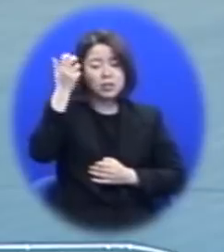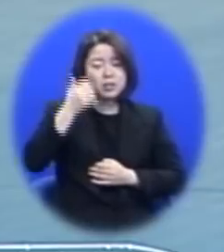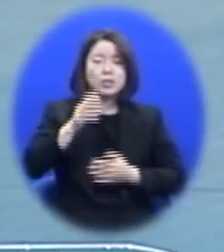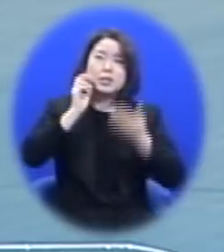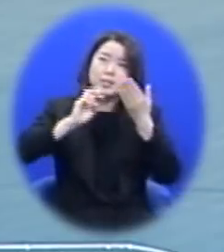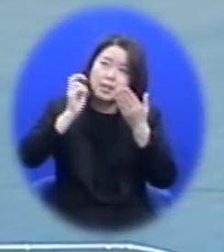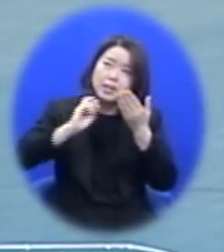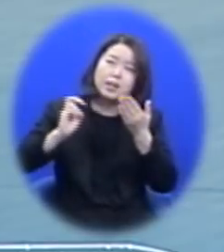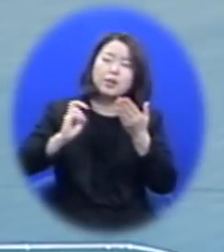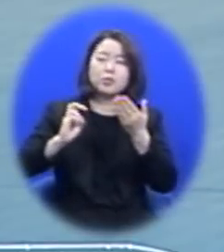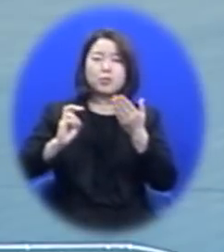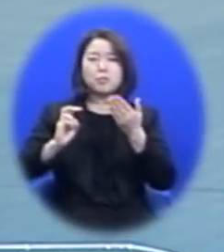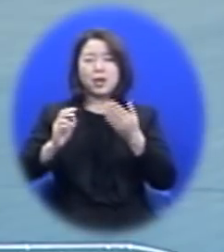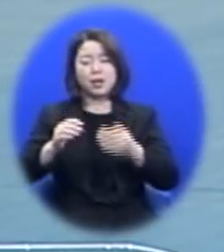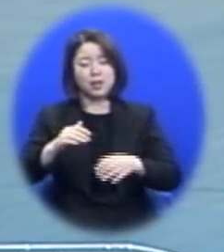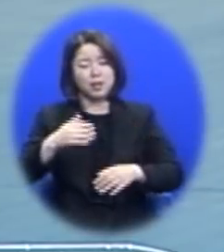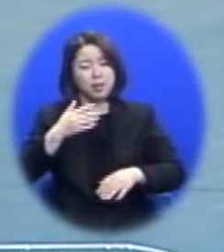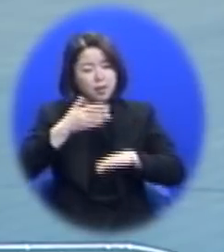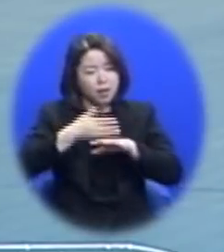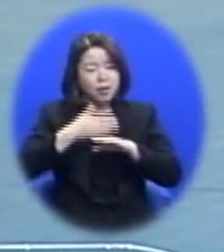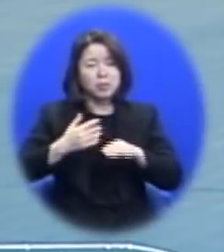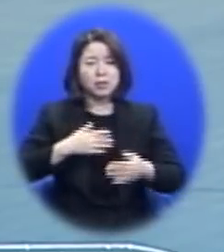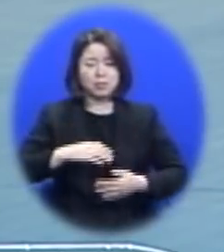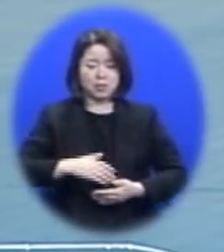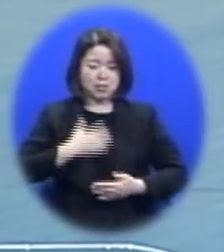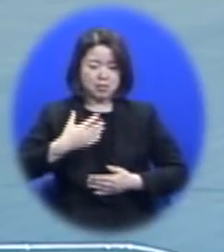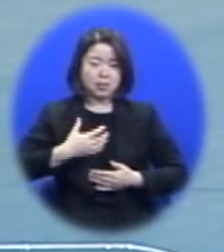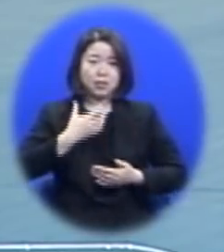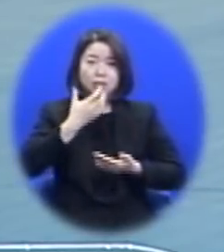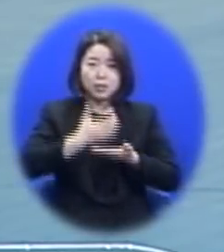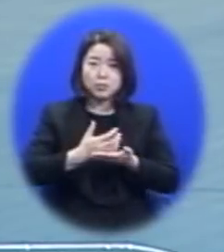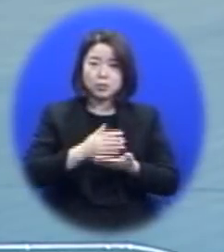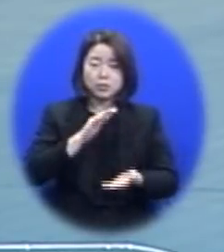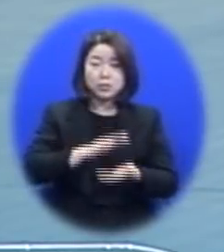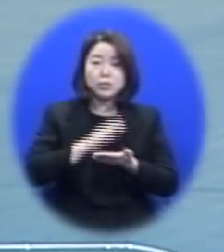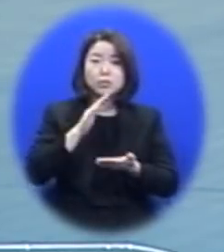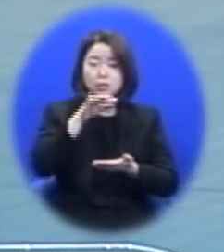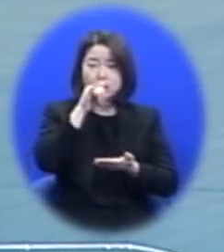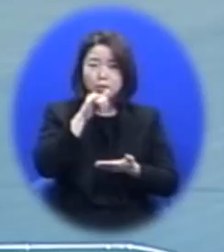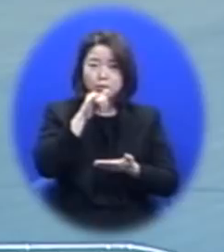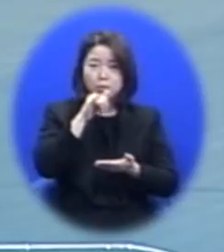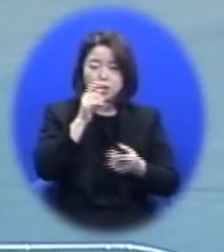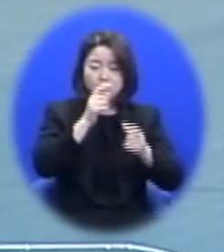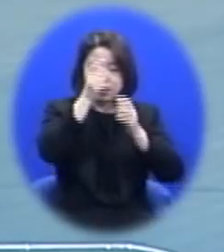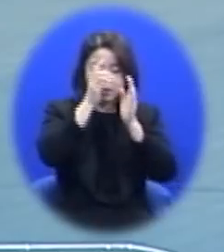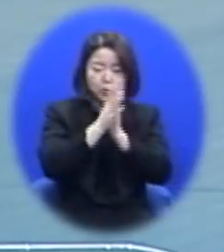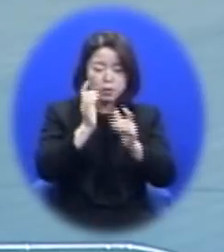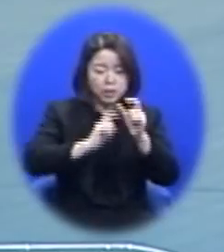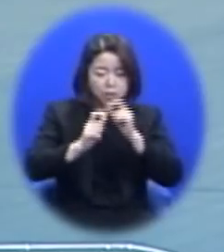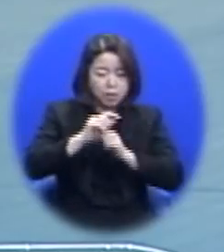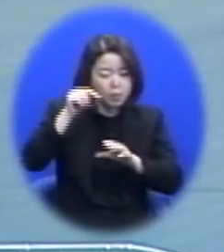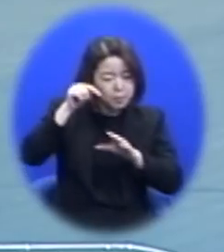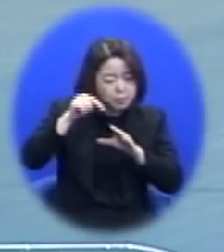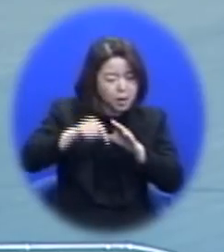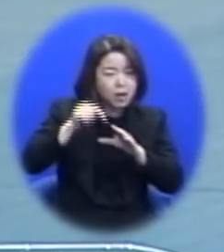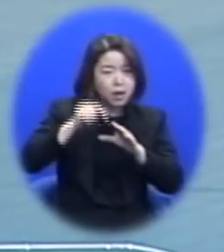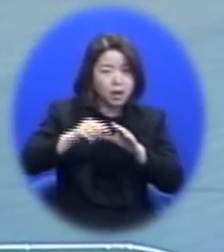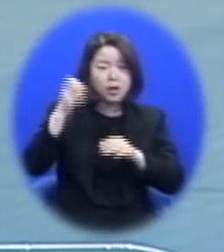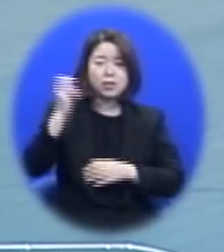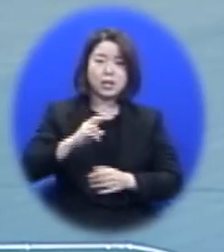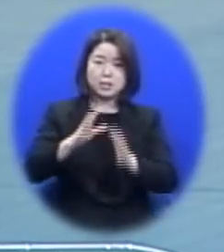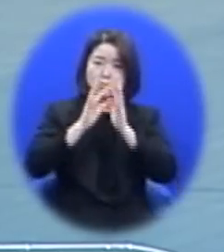가슴이 뜨거워져요. 그러니까 기도가 더 깊어져요. 그러다가 다시 방언이